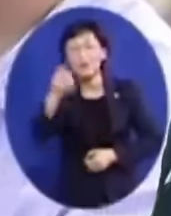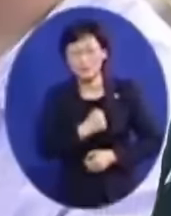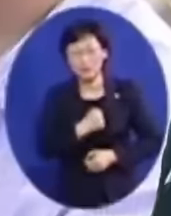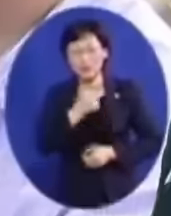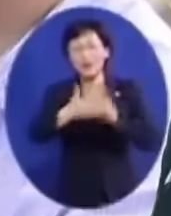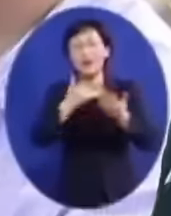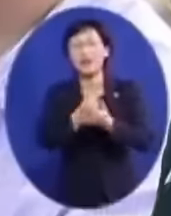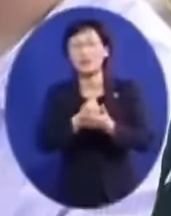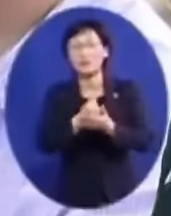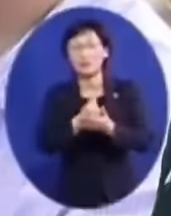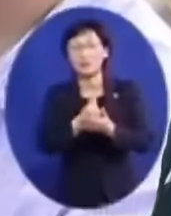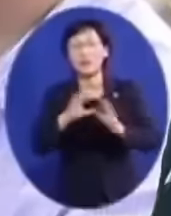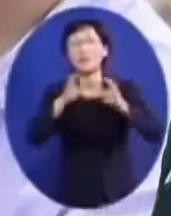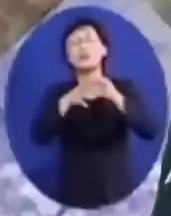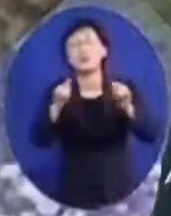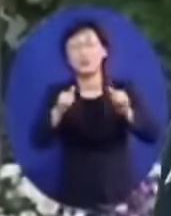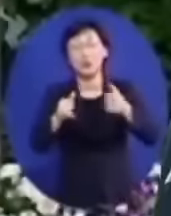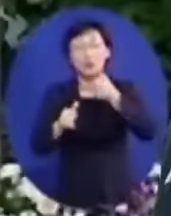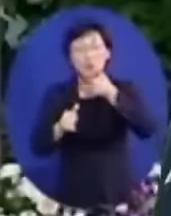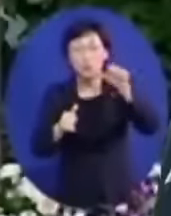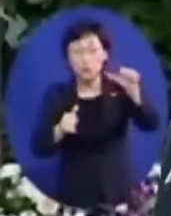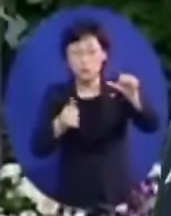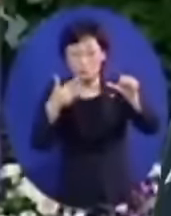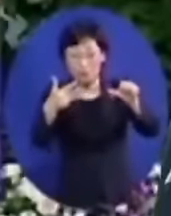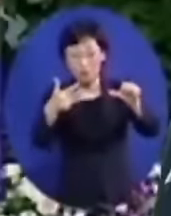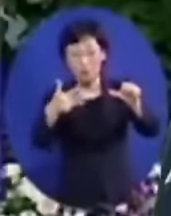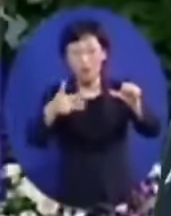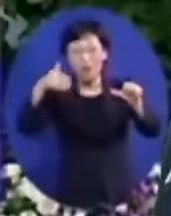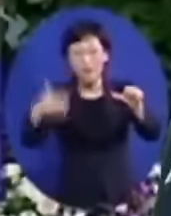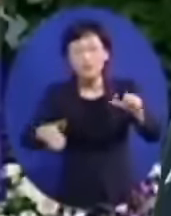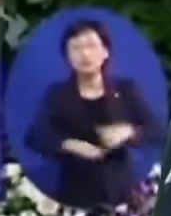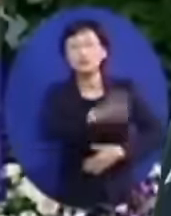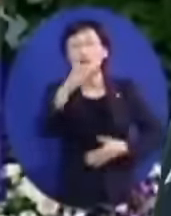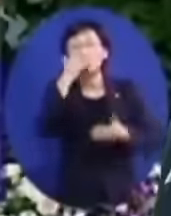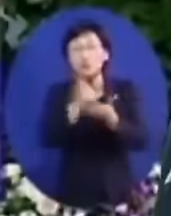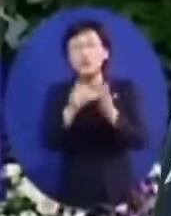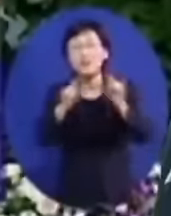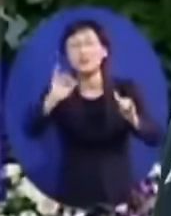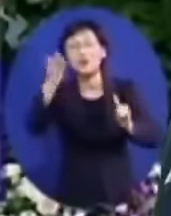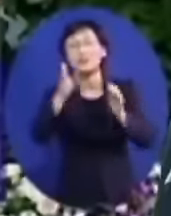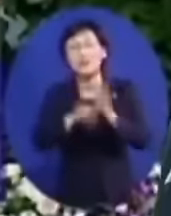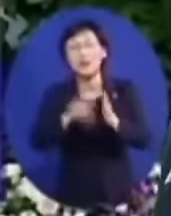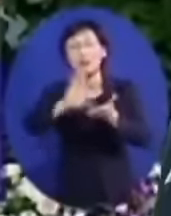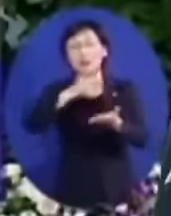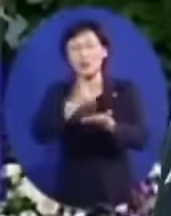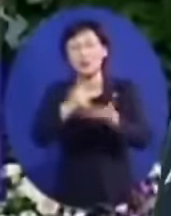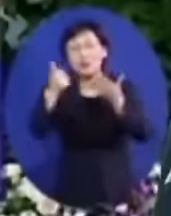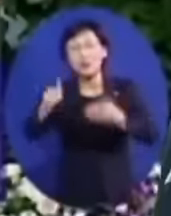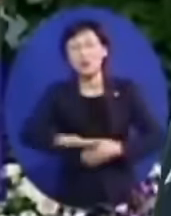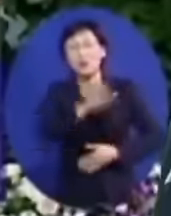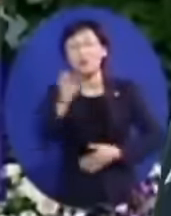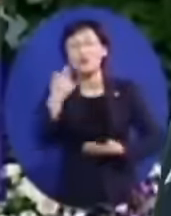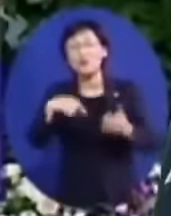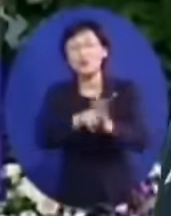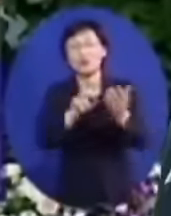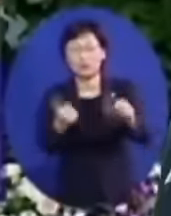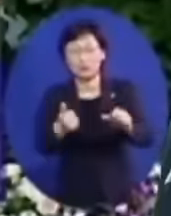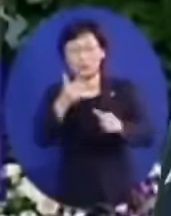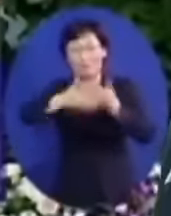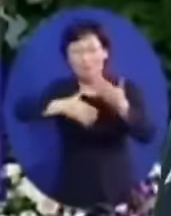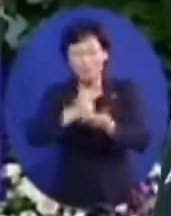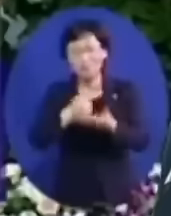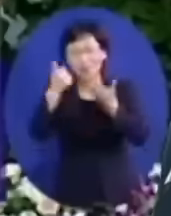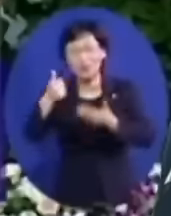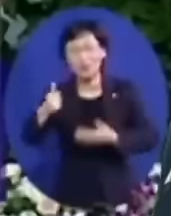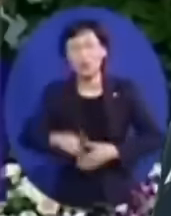것입니다. 로마서 5장 8절에 우리가 아직 죄인 되었을 때 그리스도께서 우리를 위하여 죽으심으로 하나님께서 우리에게 대한 자기의